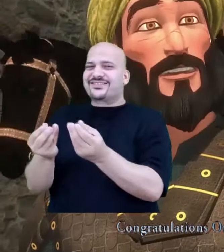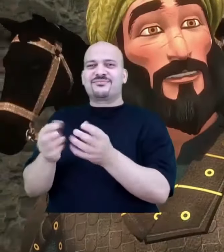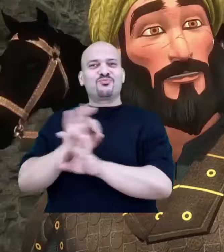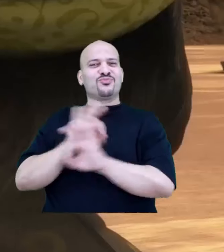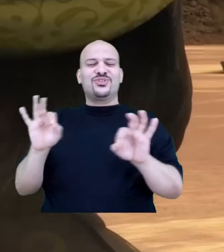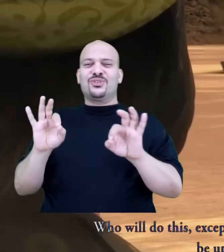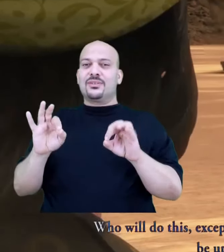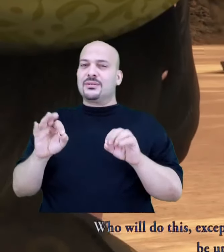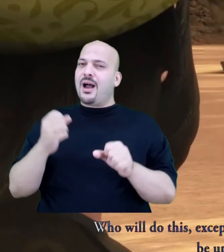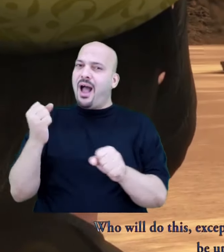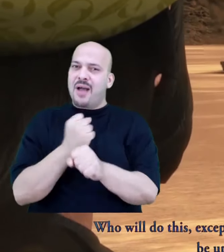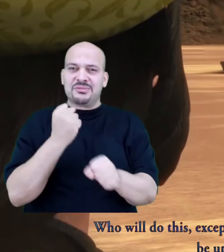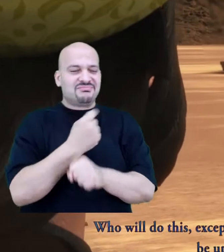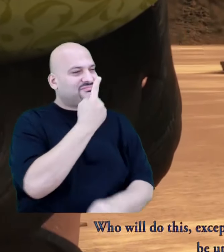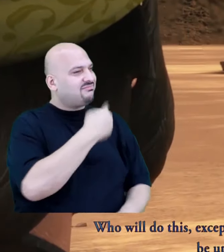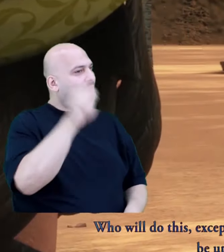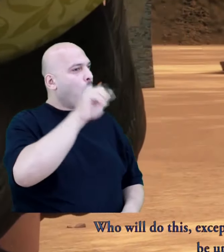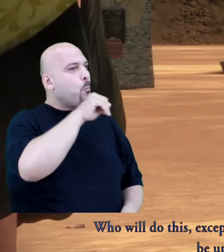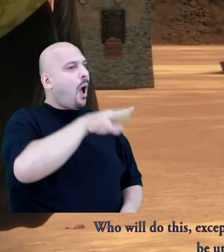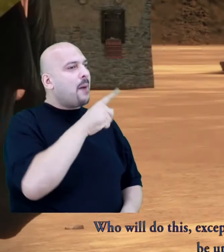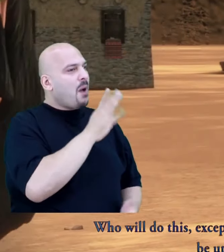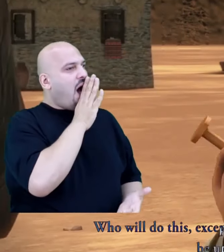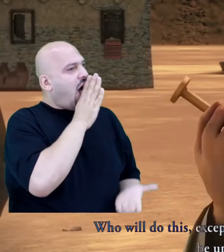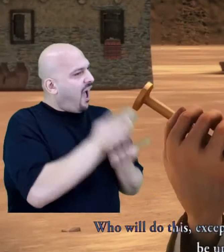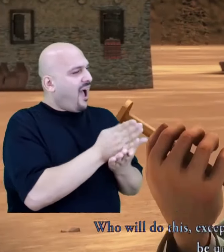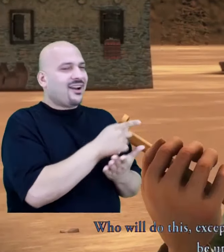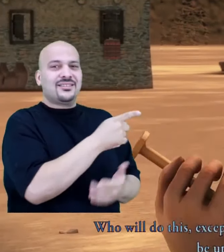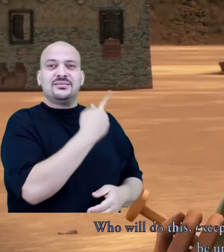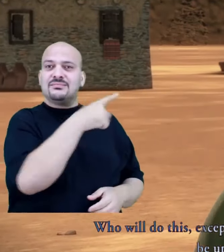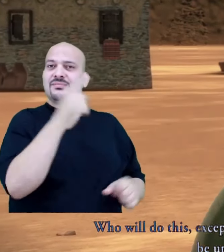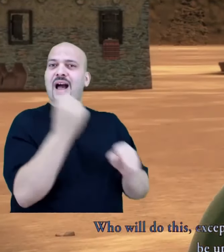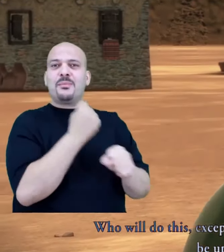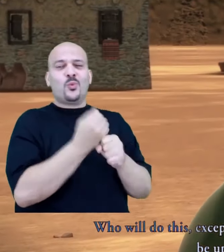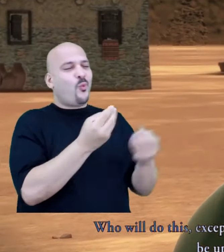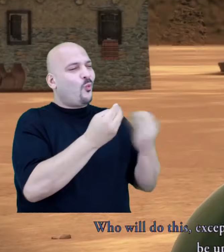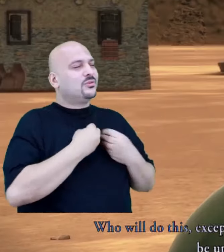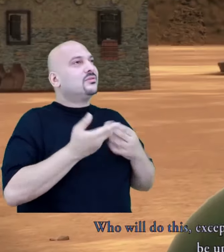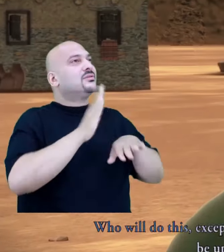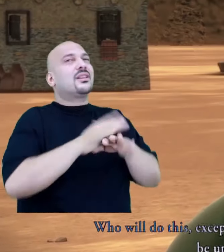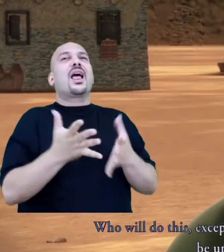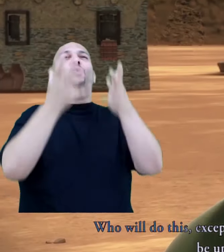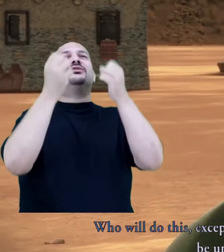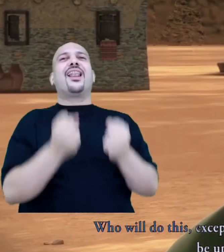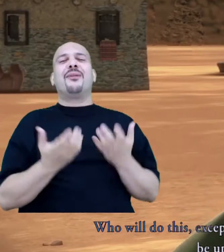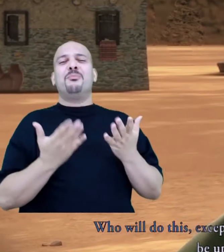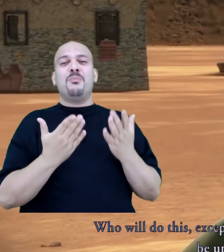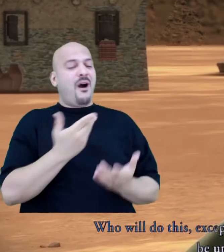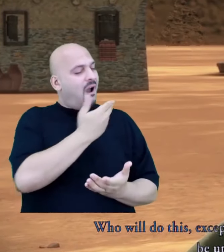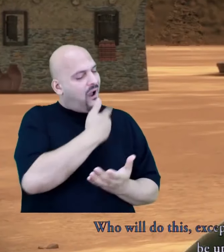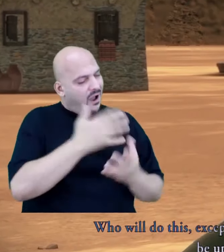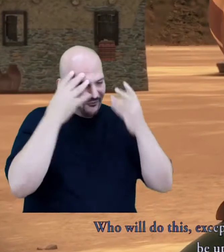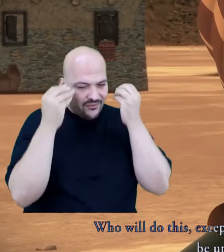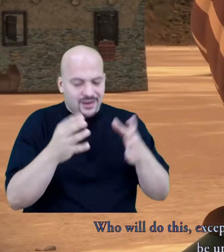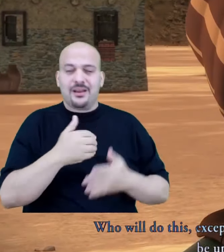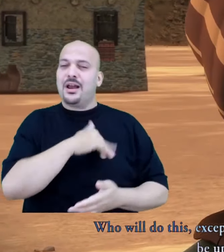الكعبة. ومن يفعل هذا غير رسول الله صلى الله عليه وسلم؟